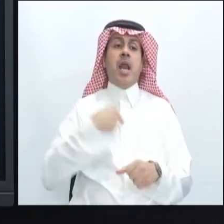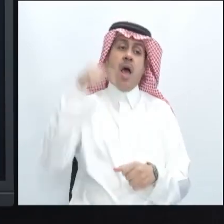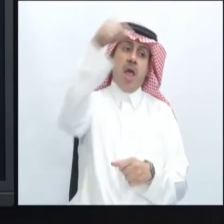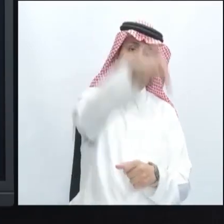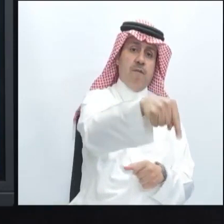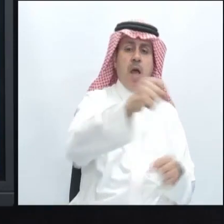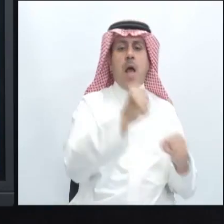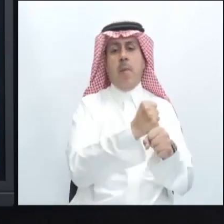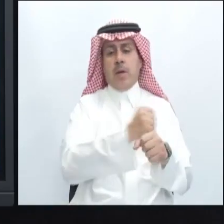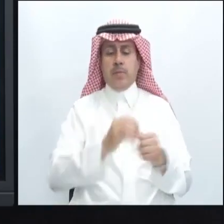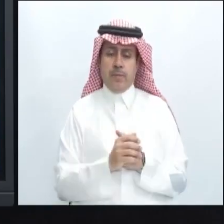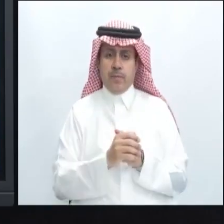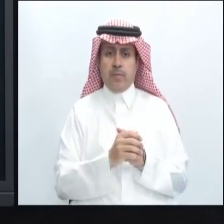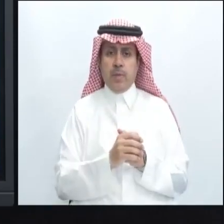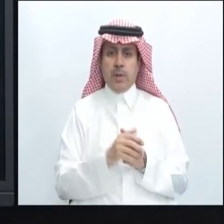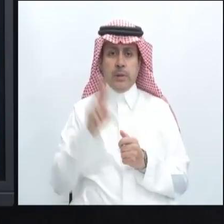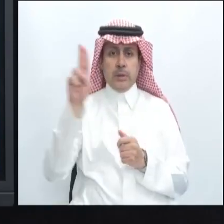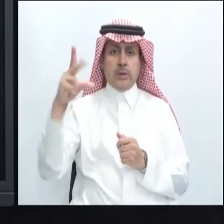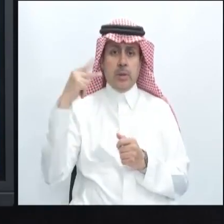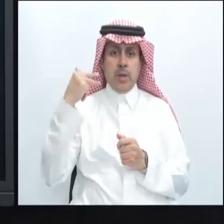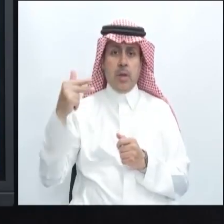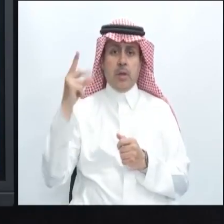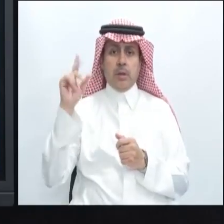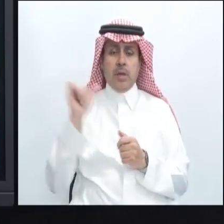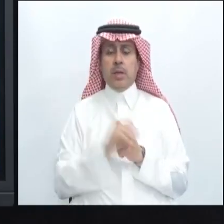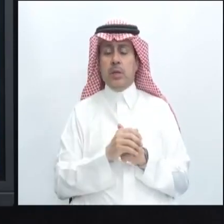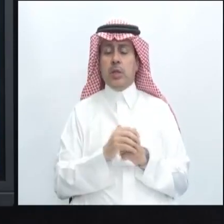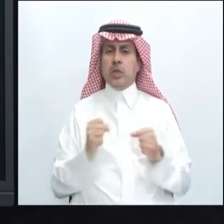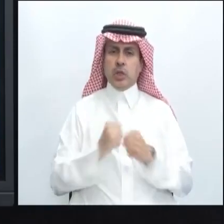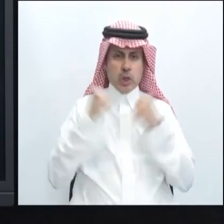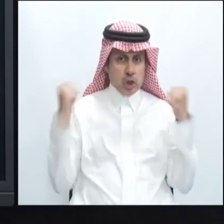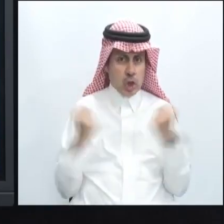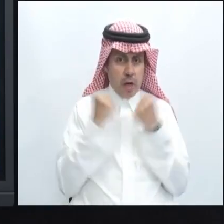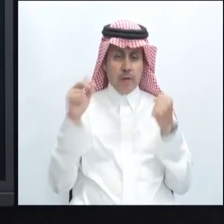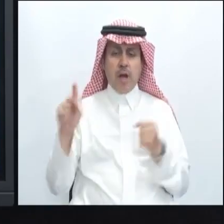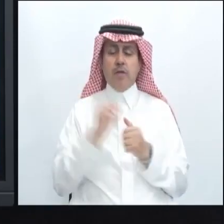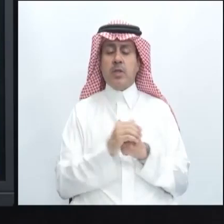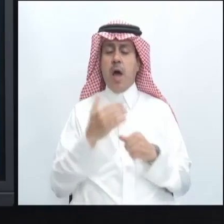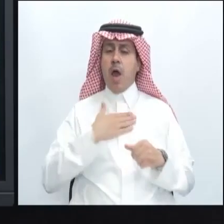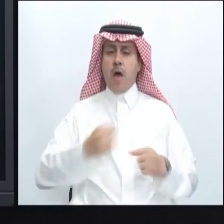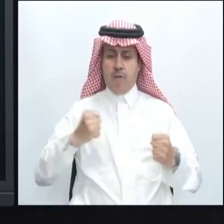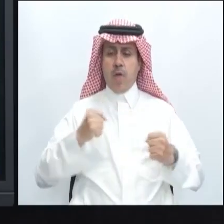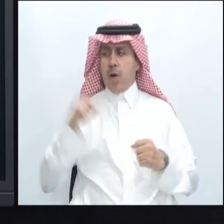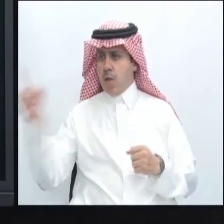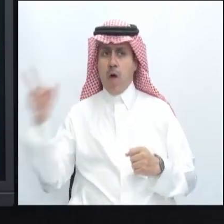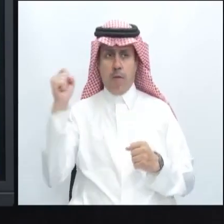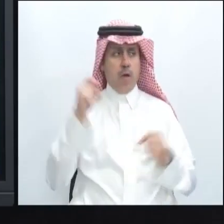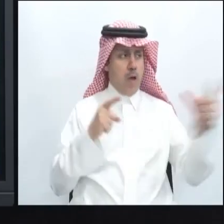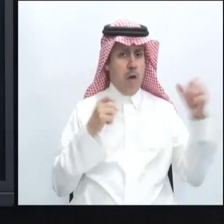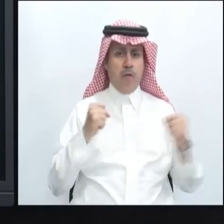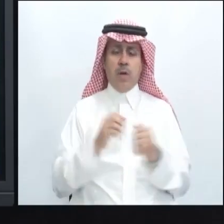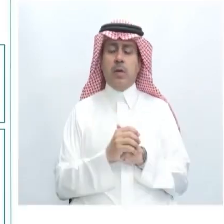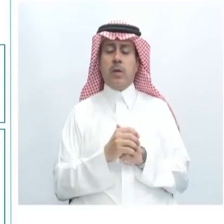الوظيفه كذلك في عمليه الترقيات قد يكون هناك تنافس وبالتاكيد من يسوق نفسه افضل قد يحصل على